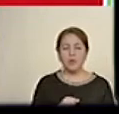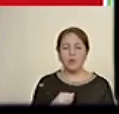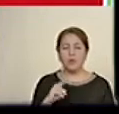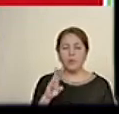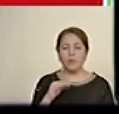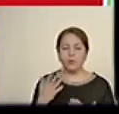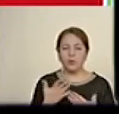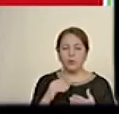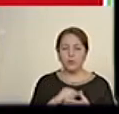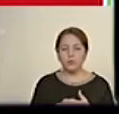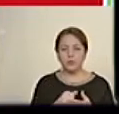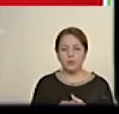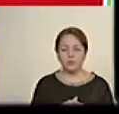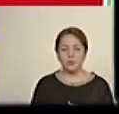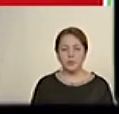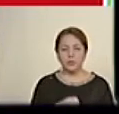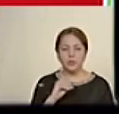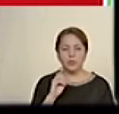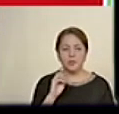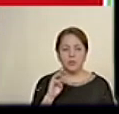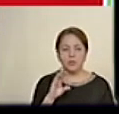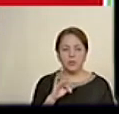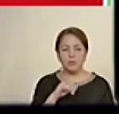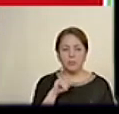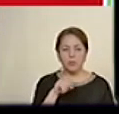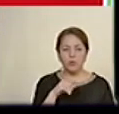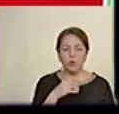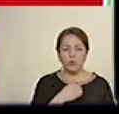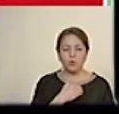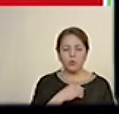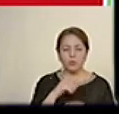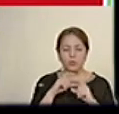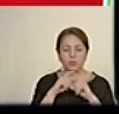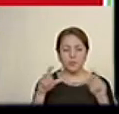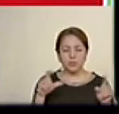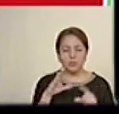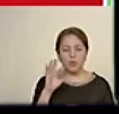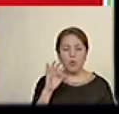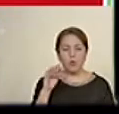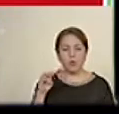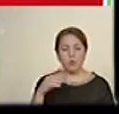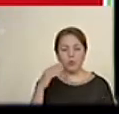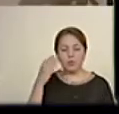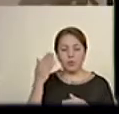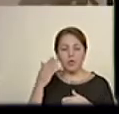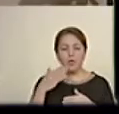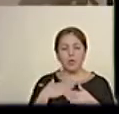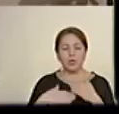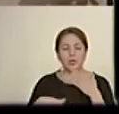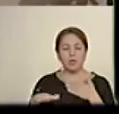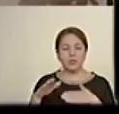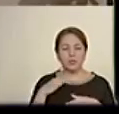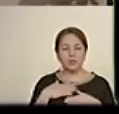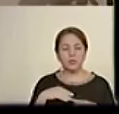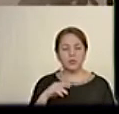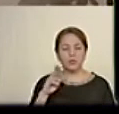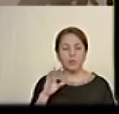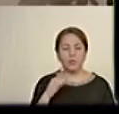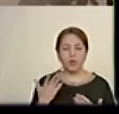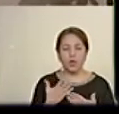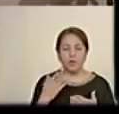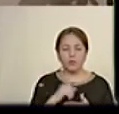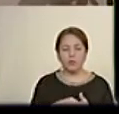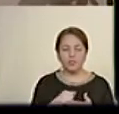испуга. Ему хочется кричать. От радости. Почему? По какой причине ему